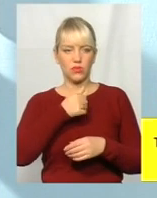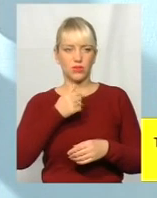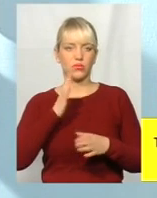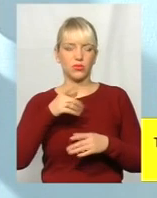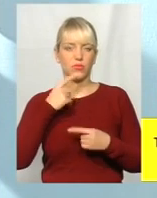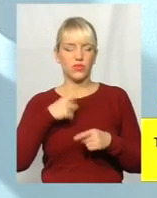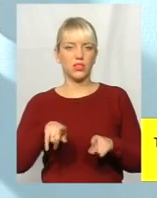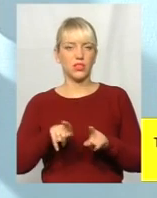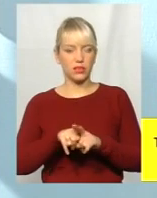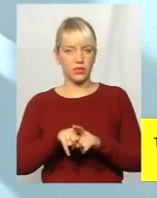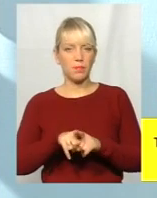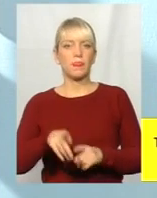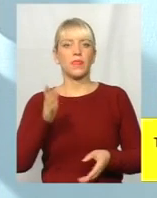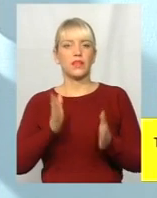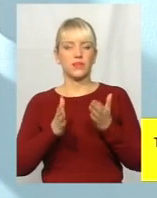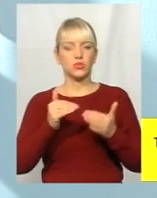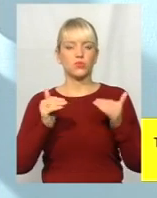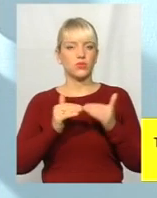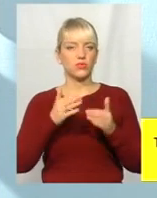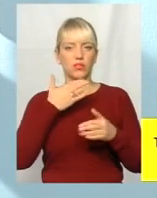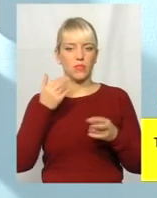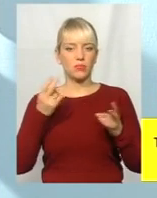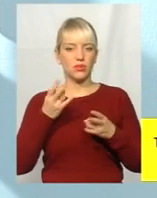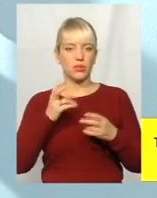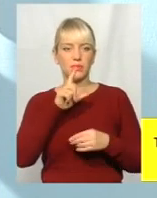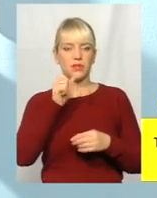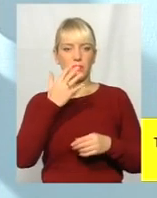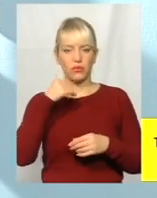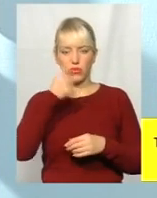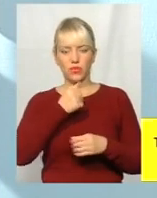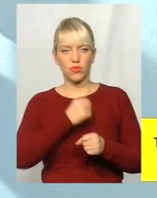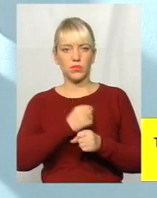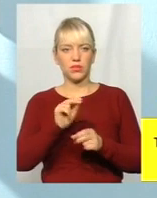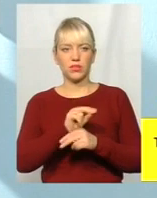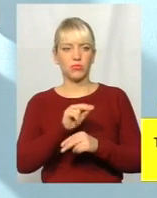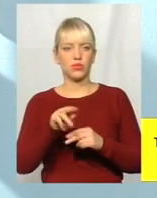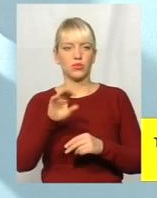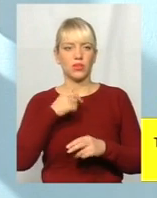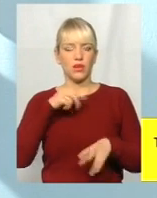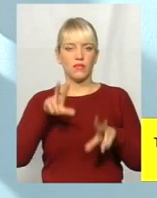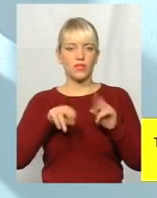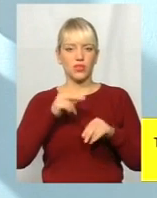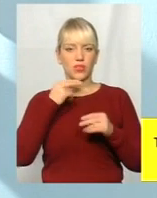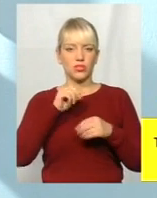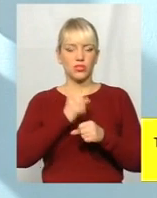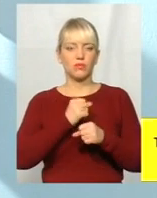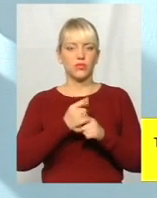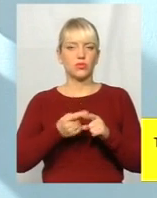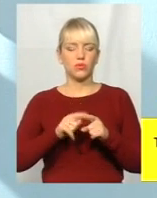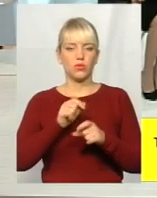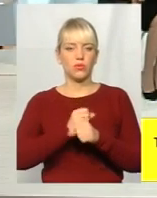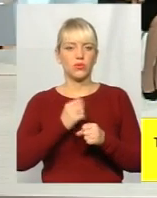говорити так, що якщо в будинку немає потреби за 5 років робити ремонт, то я вважаю, що краще робити ту роботу,